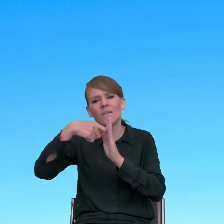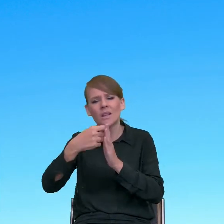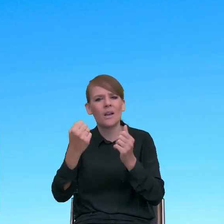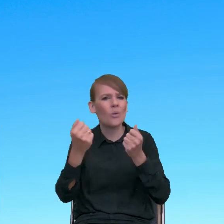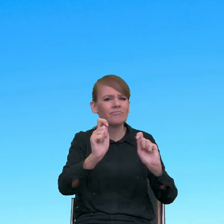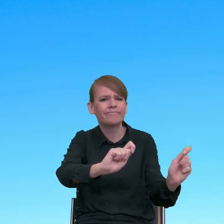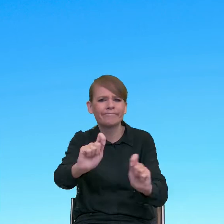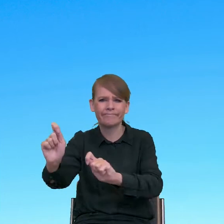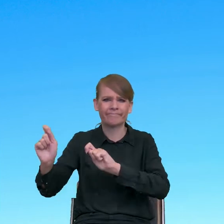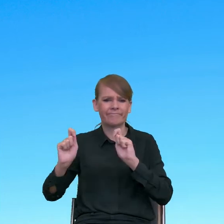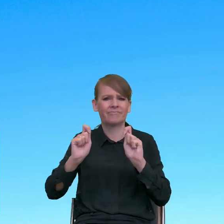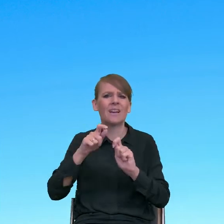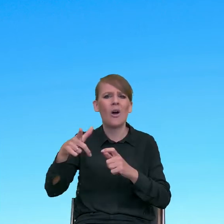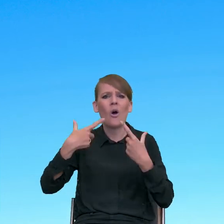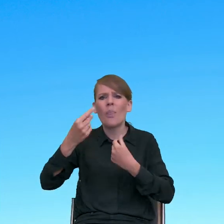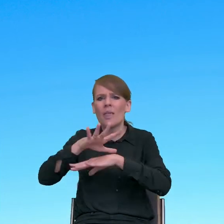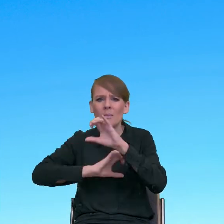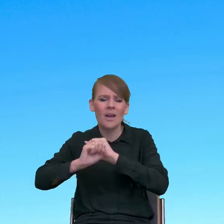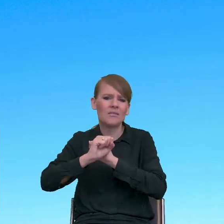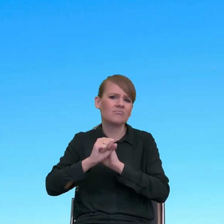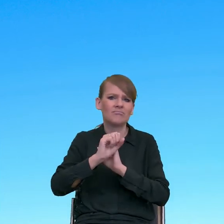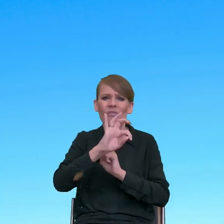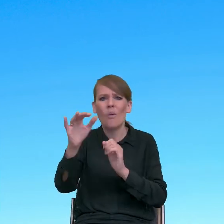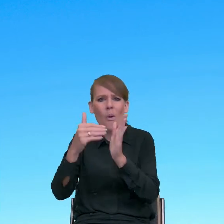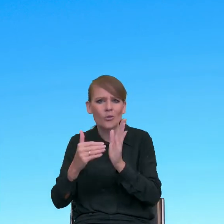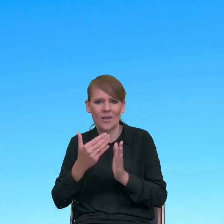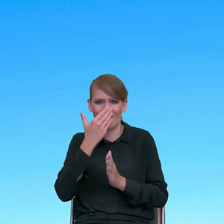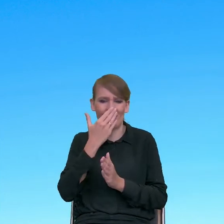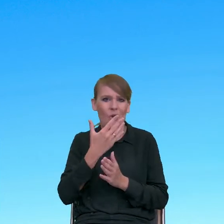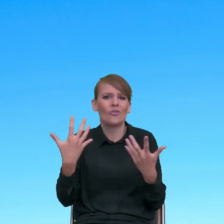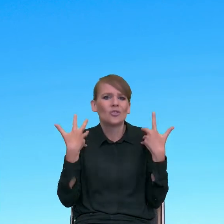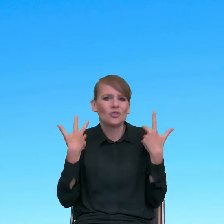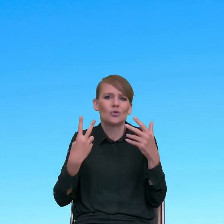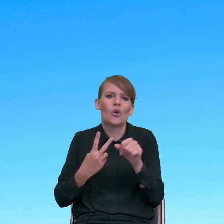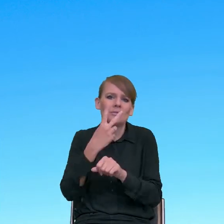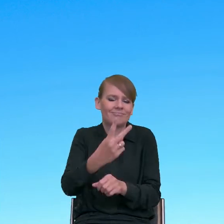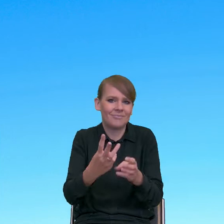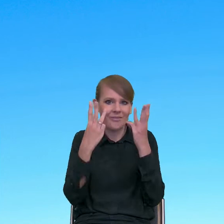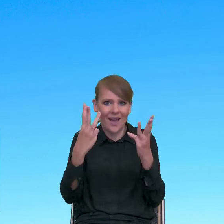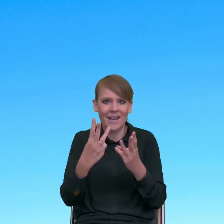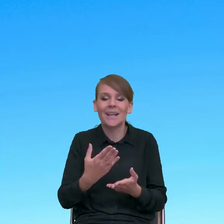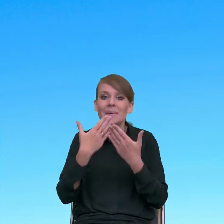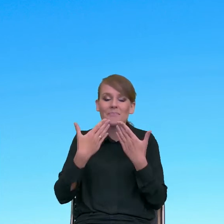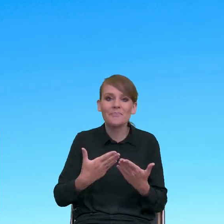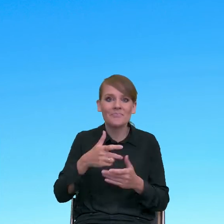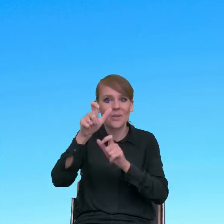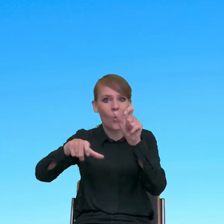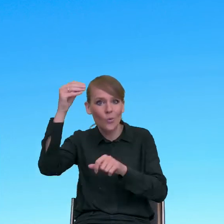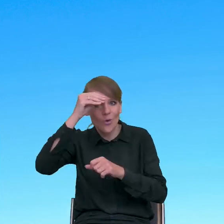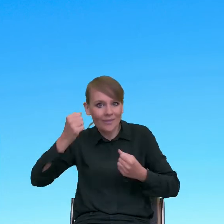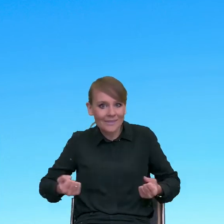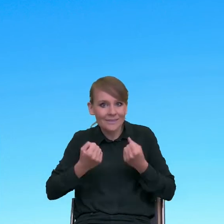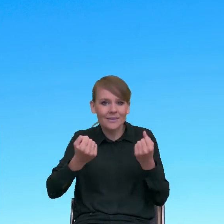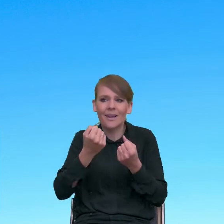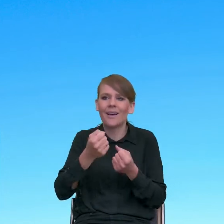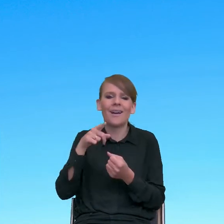materiał na potrzeby osób z niepełnosprawnościami, a także roli dostępności w życiu. Dzięki zaangażowaniu uczniów powstał